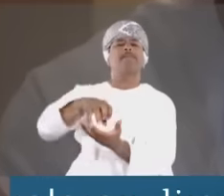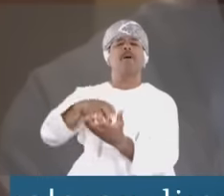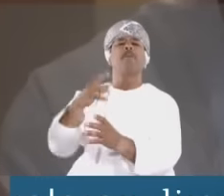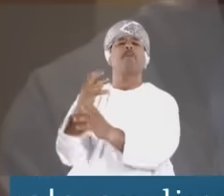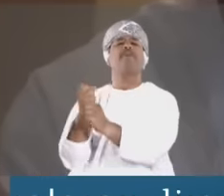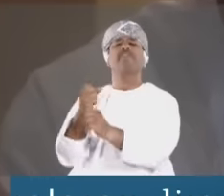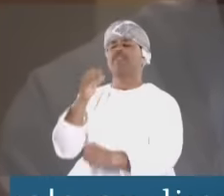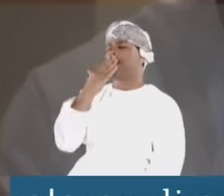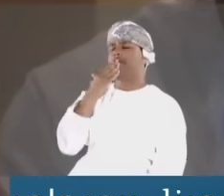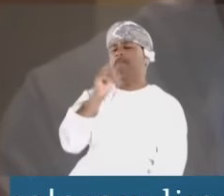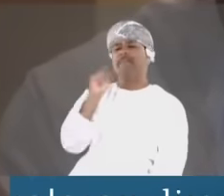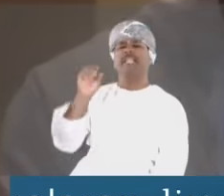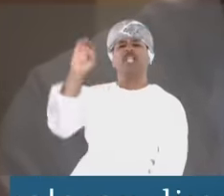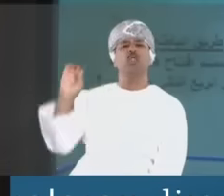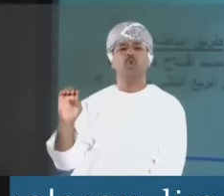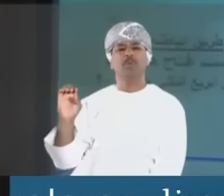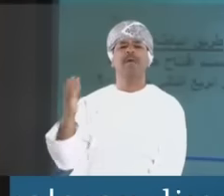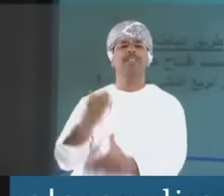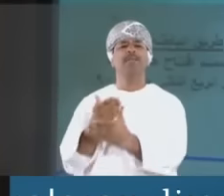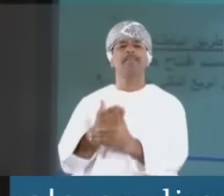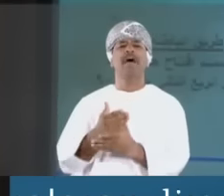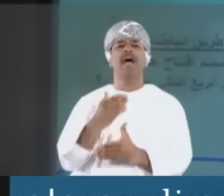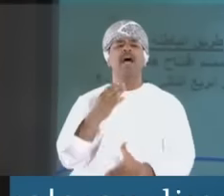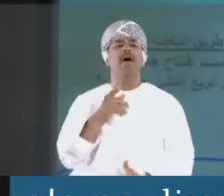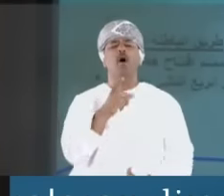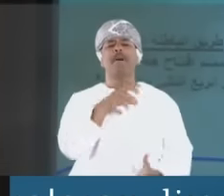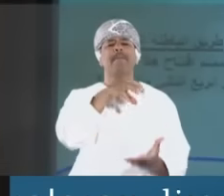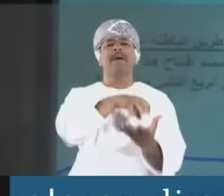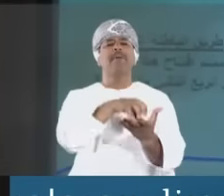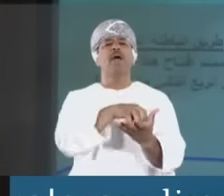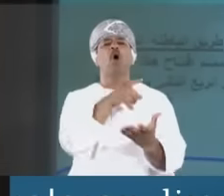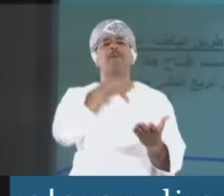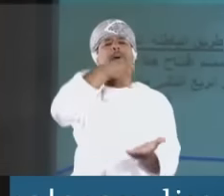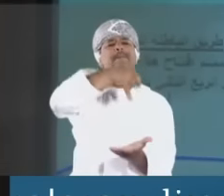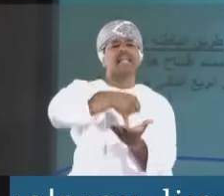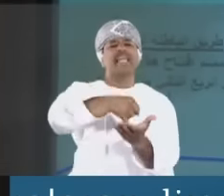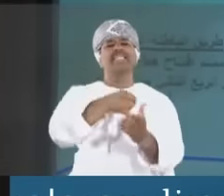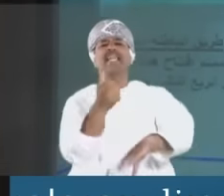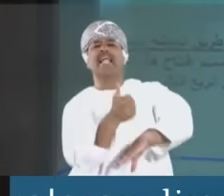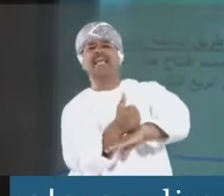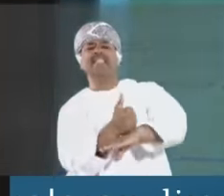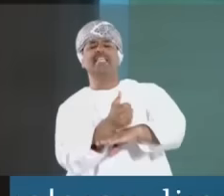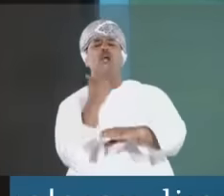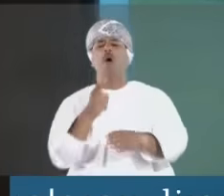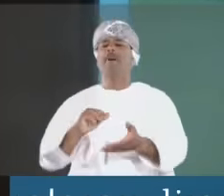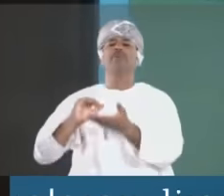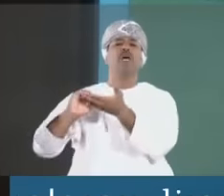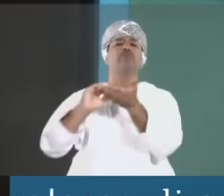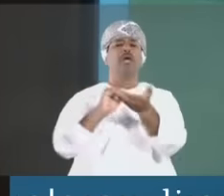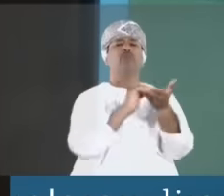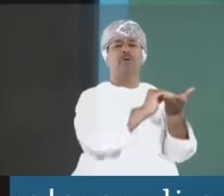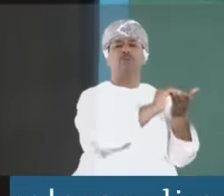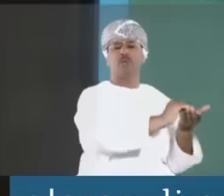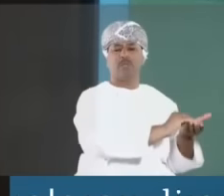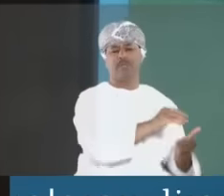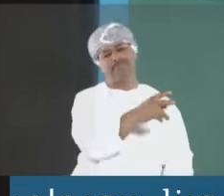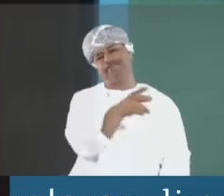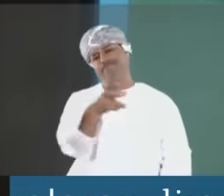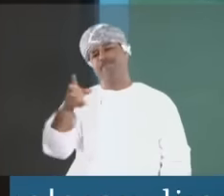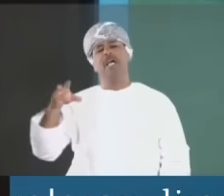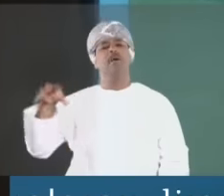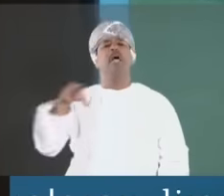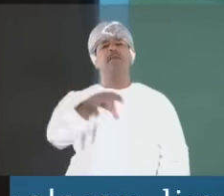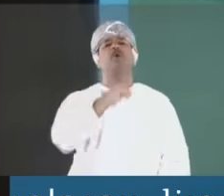الباطنة للاستفادة من موقع السلطنة بجعلها مركزا رئيسيا للخدمات اللوجستية على المستويين